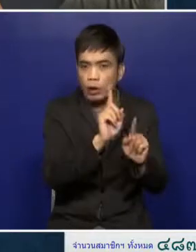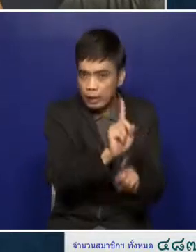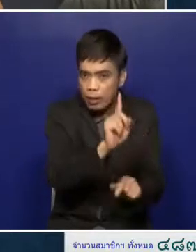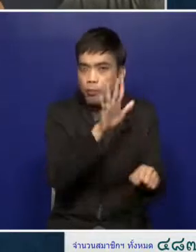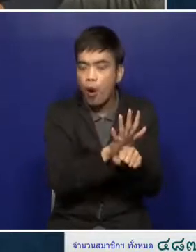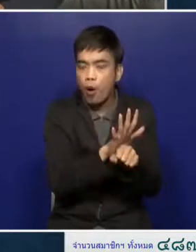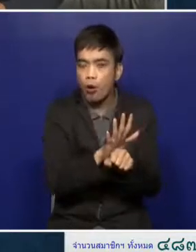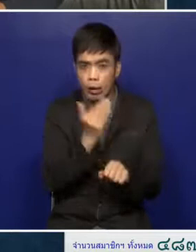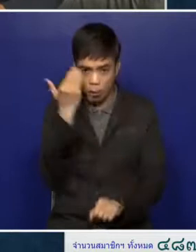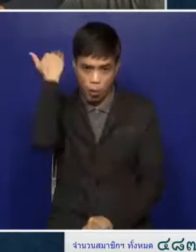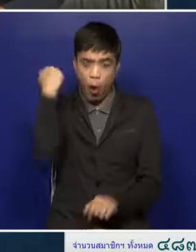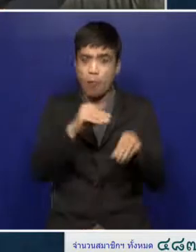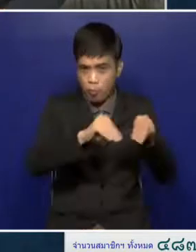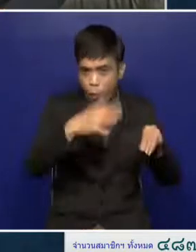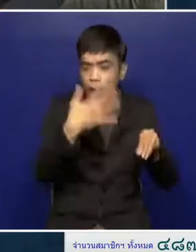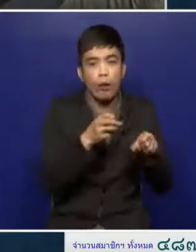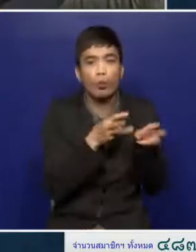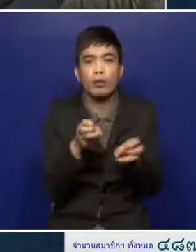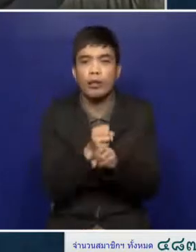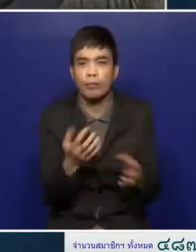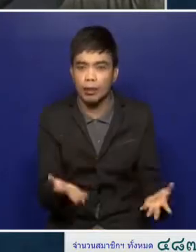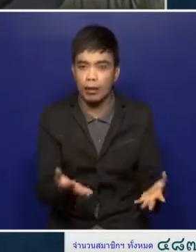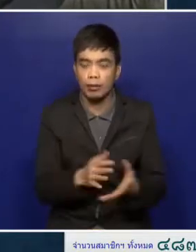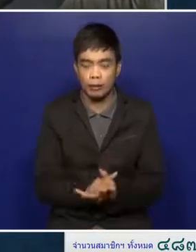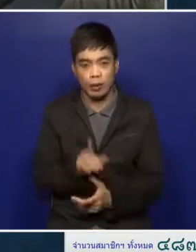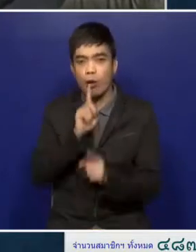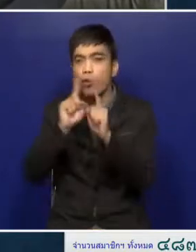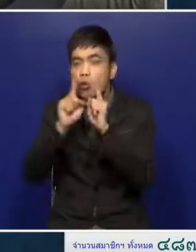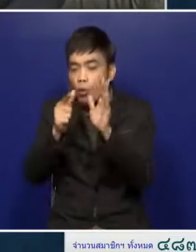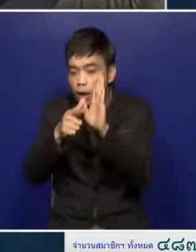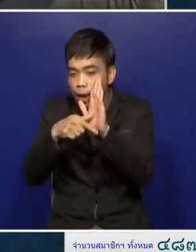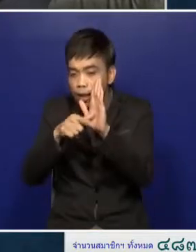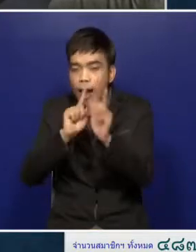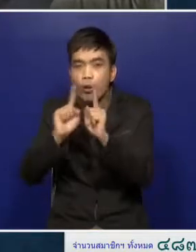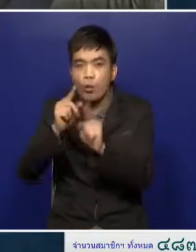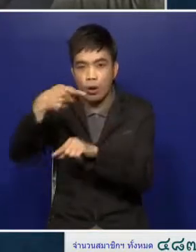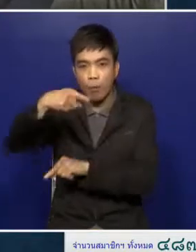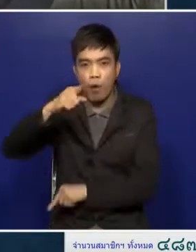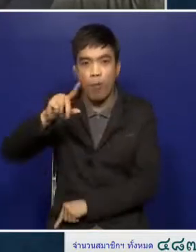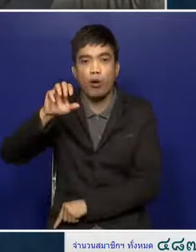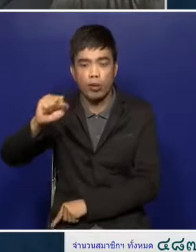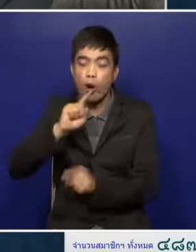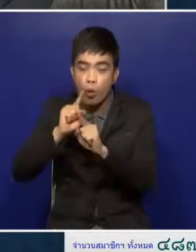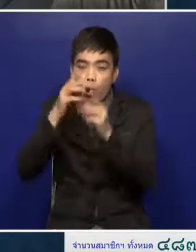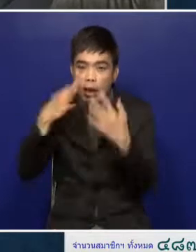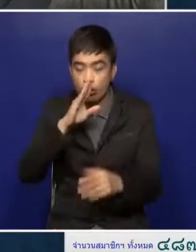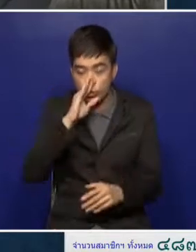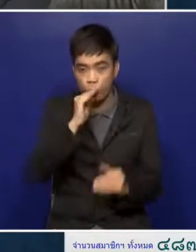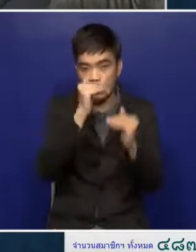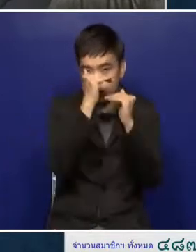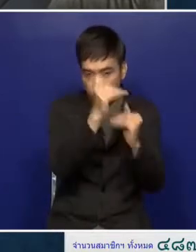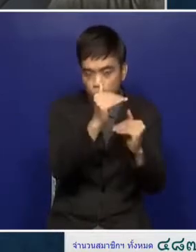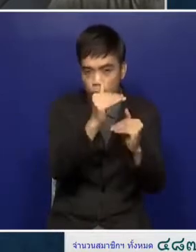ยนะครับท่านเลขาปปส.ท่านก็บอกว่าถ้าหากว่าเกินกำหนดนี้ก็